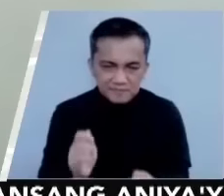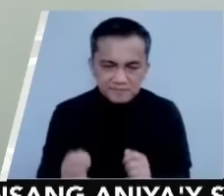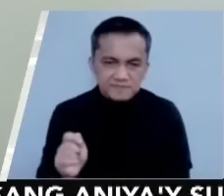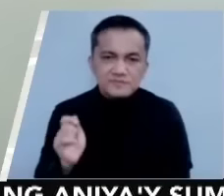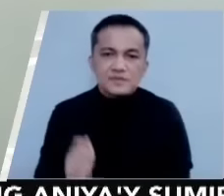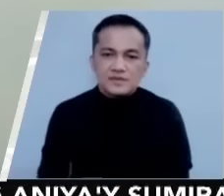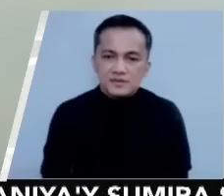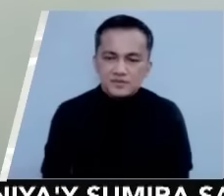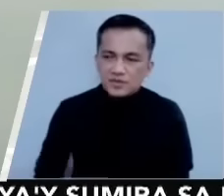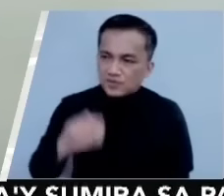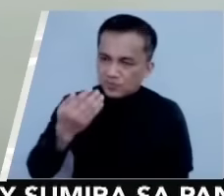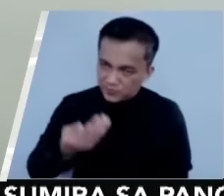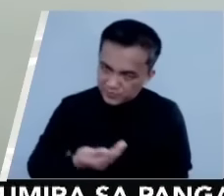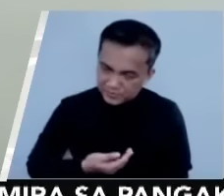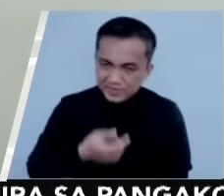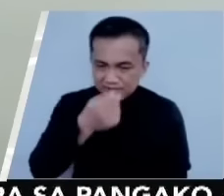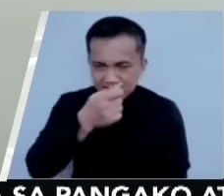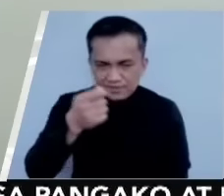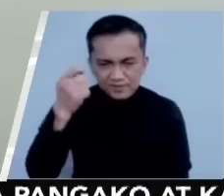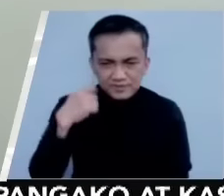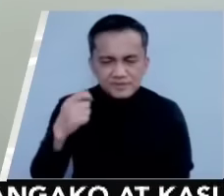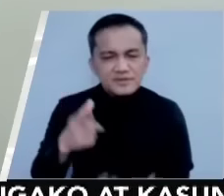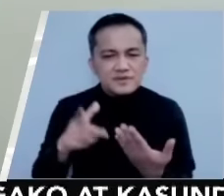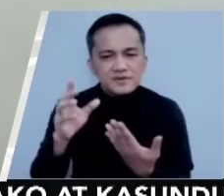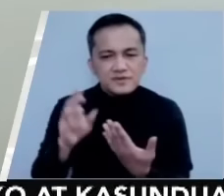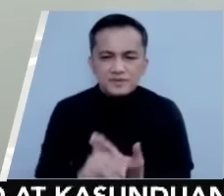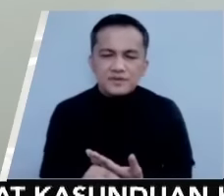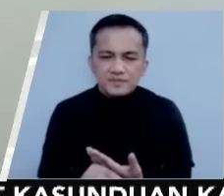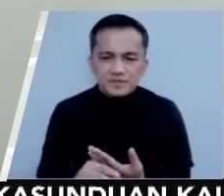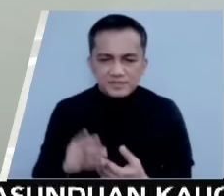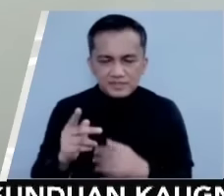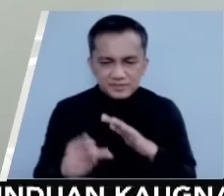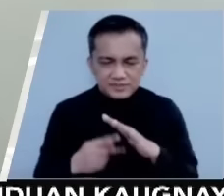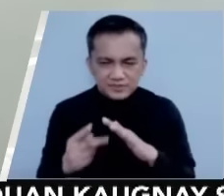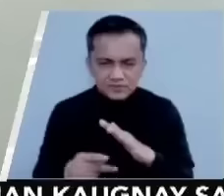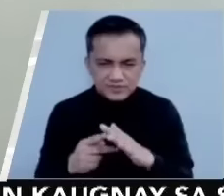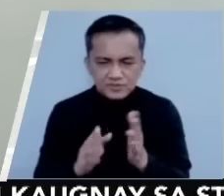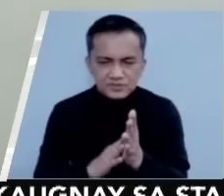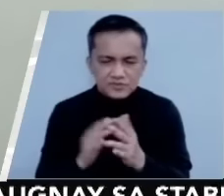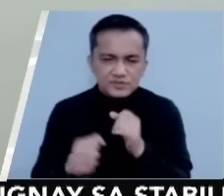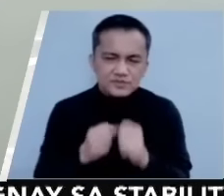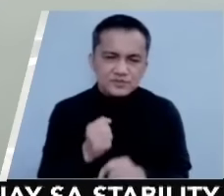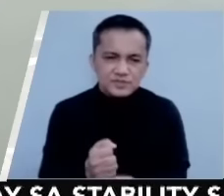Welcome to the graduation ceremony of Kindergarten School Year